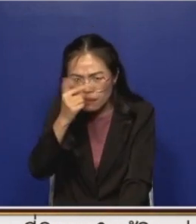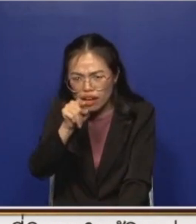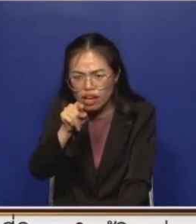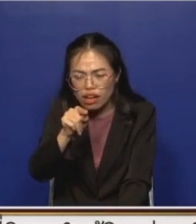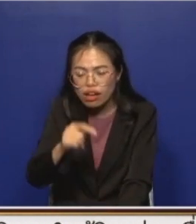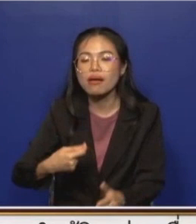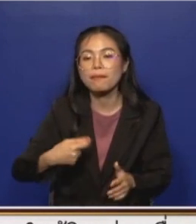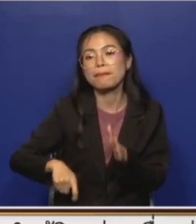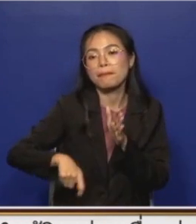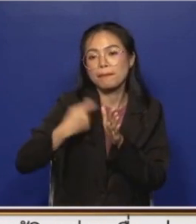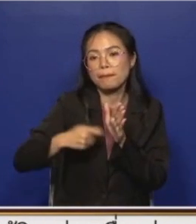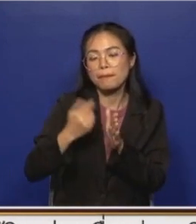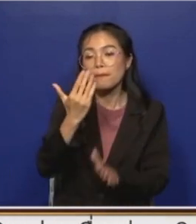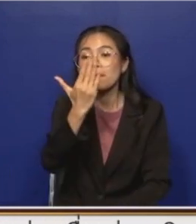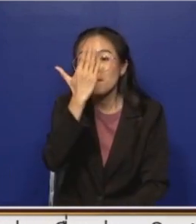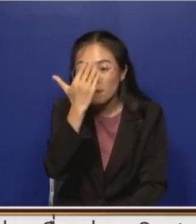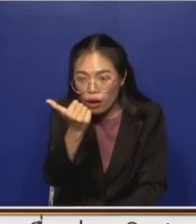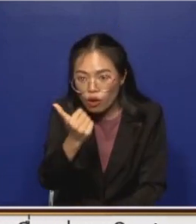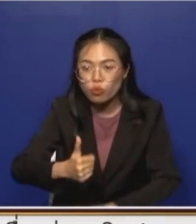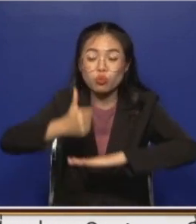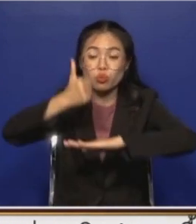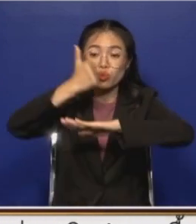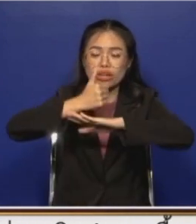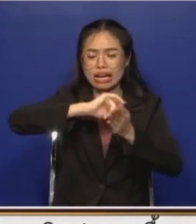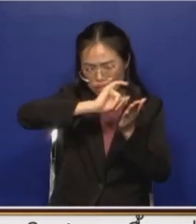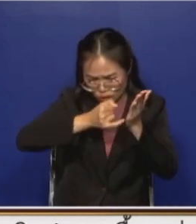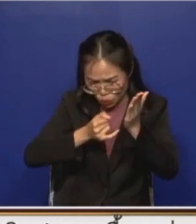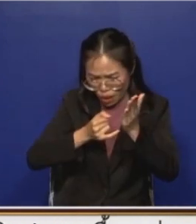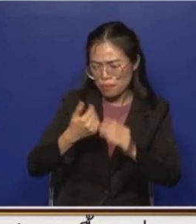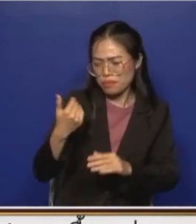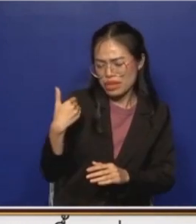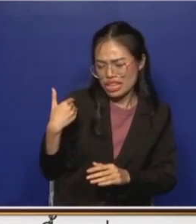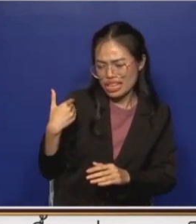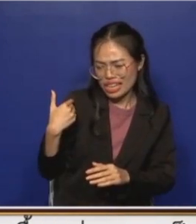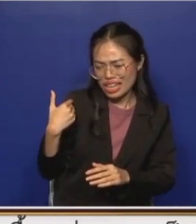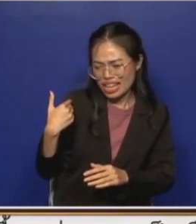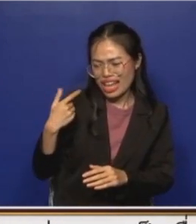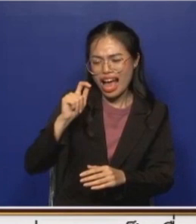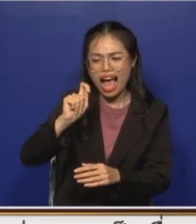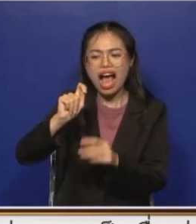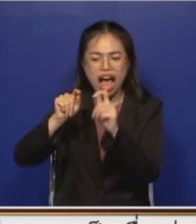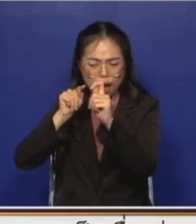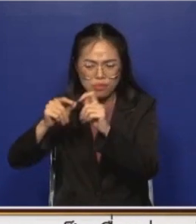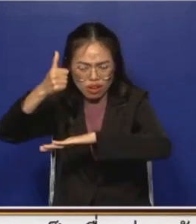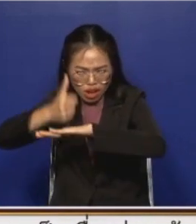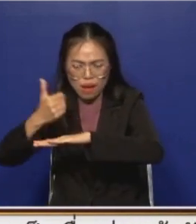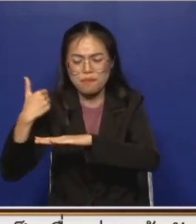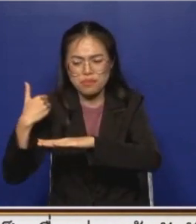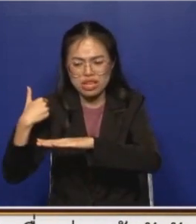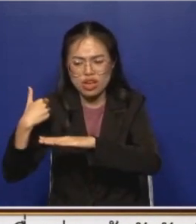เนี่ยเรื่องง่ายๆทำให้เป็นเรื่องยากๆแต่ขอโทษนะที่ผมต้องพูด